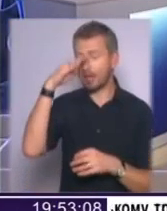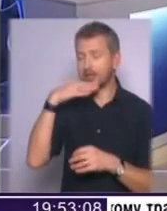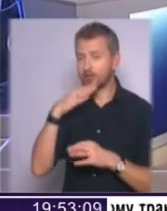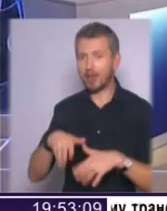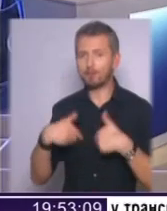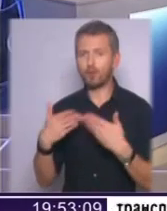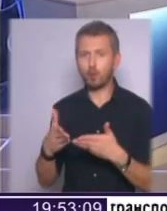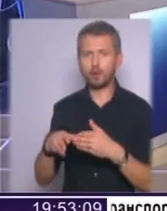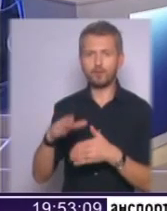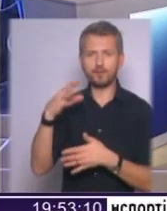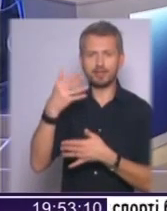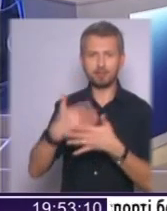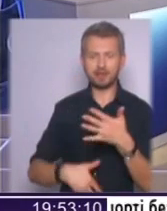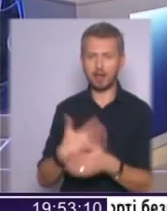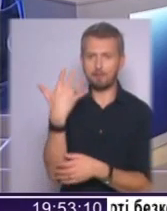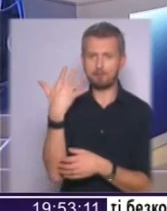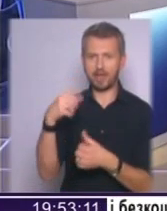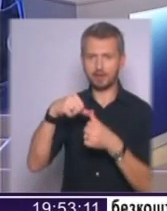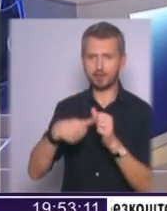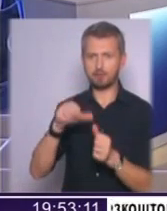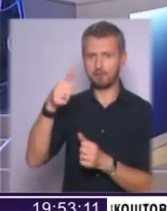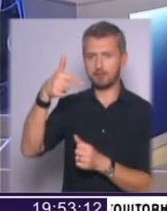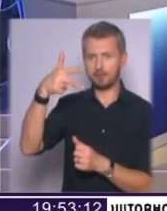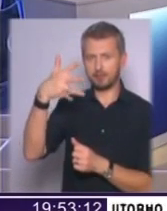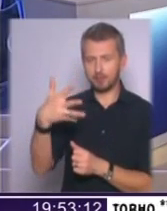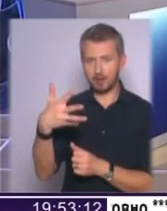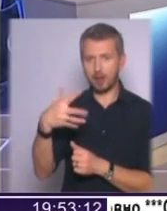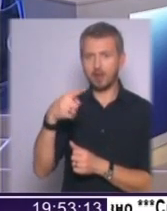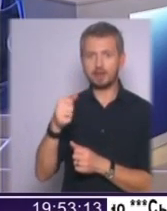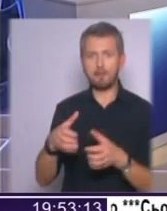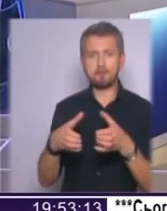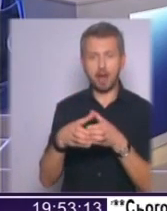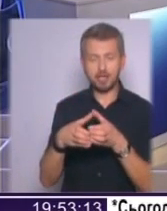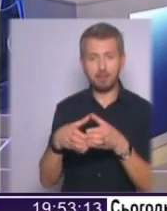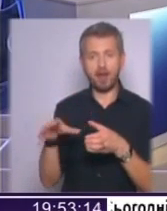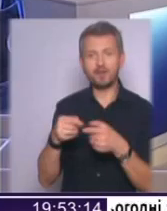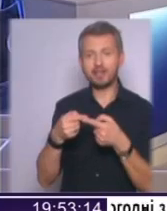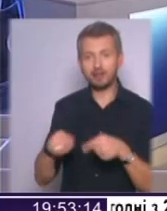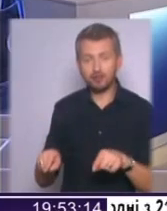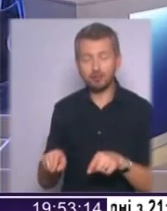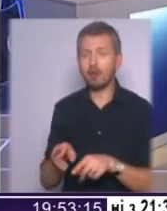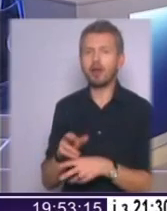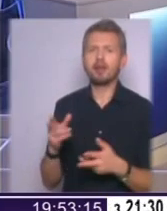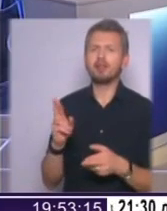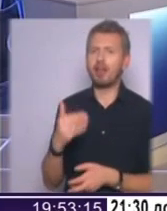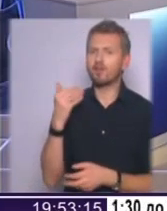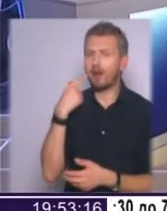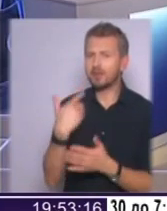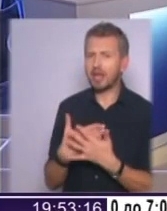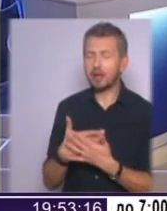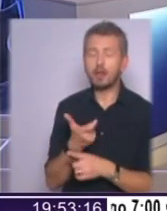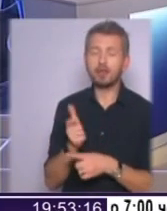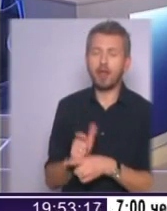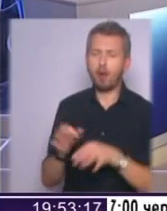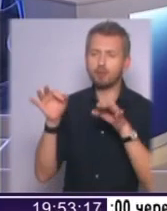в списках 5 закріплювати перших кандидатів за, депутат... за партіями, а решта, от як вам здається, найоптимальніший